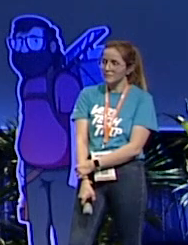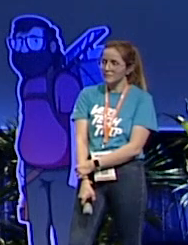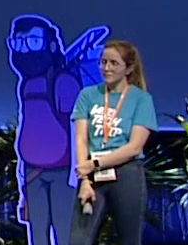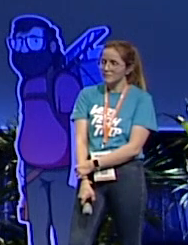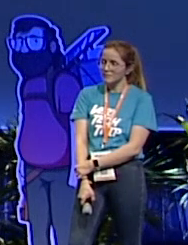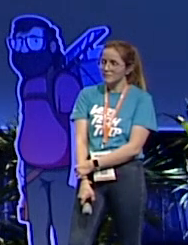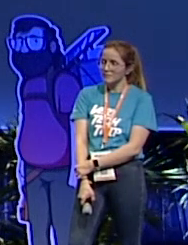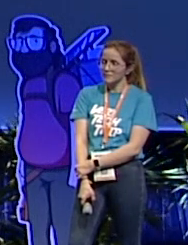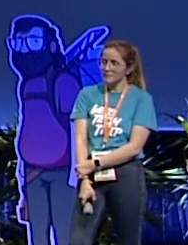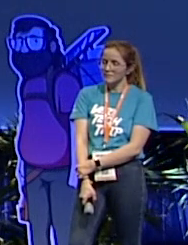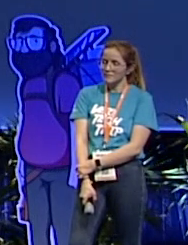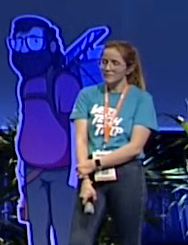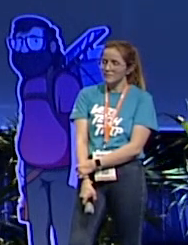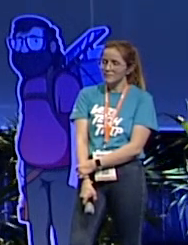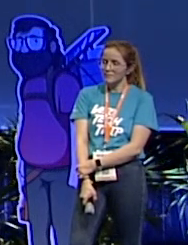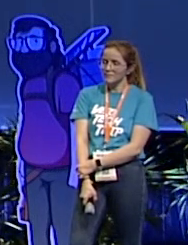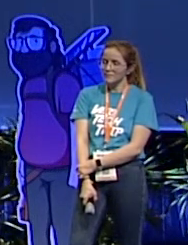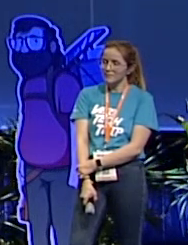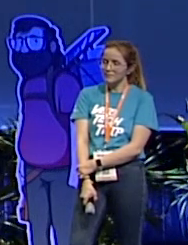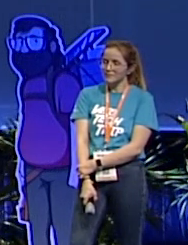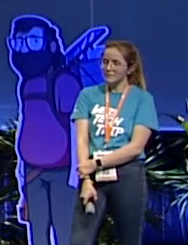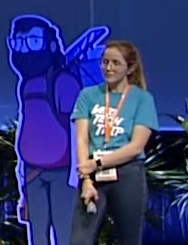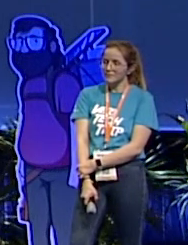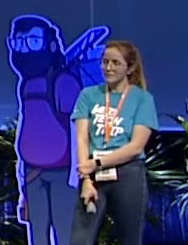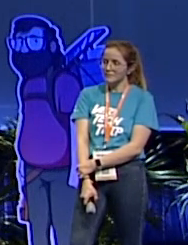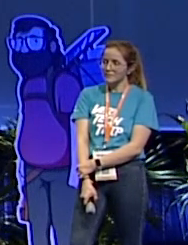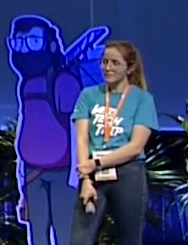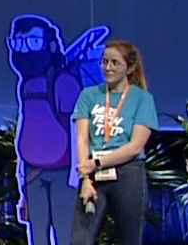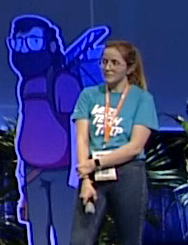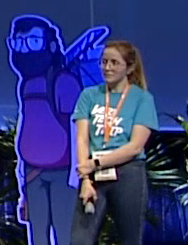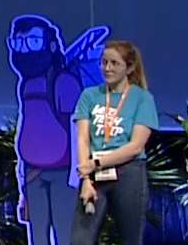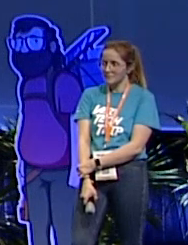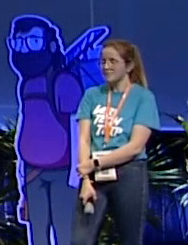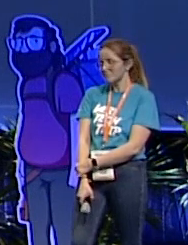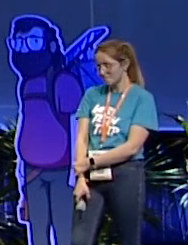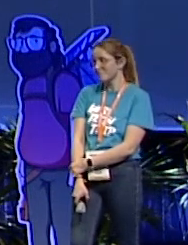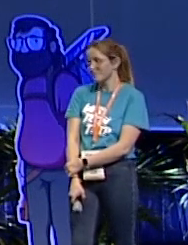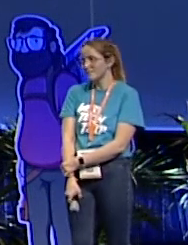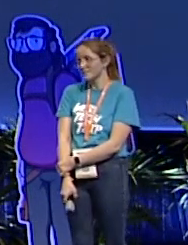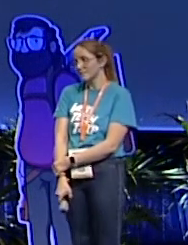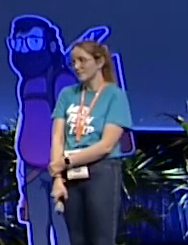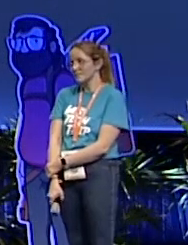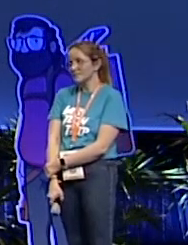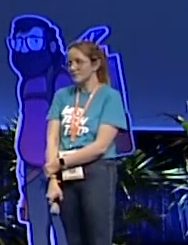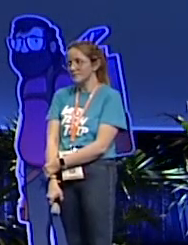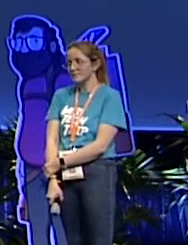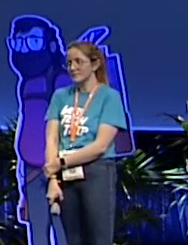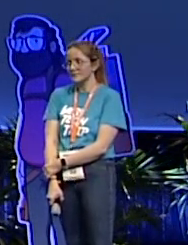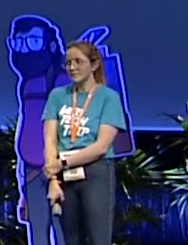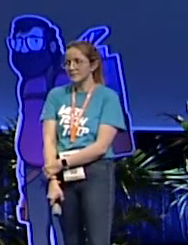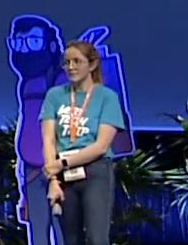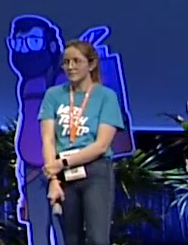Donc j'ai téléchargé mes poids, on peut voir ici que mon YOLO V7 s'est bien téléchargé en ce qui concerne mes poids